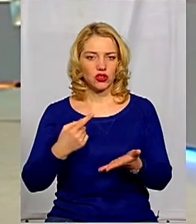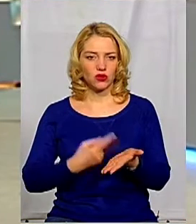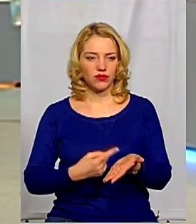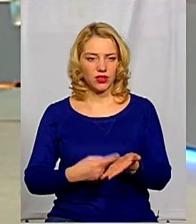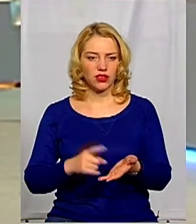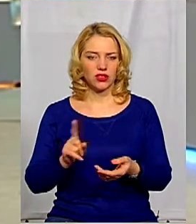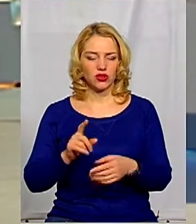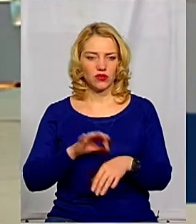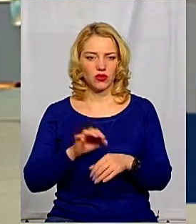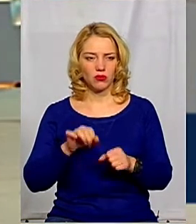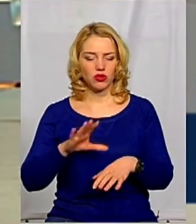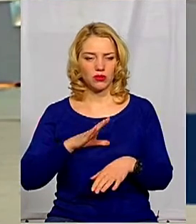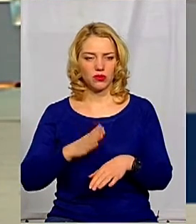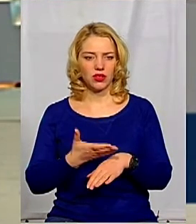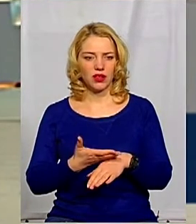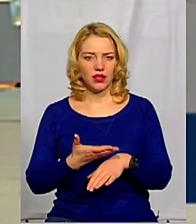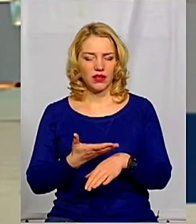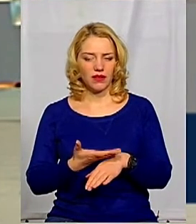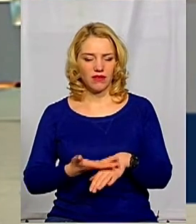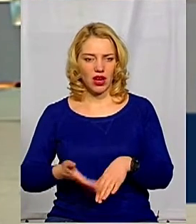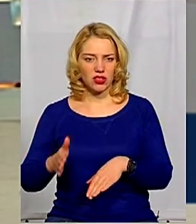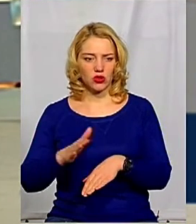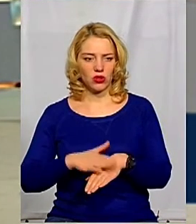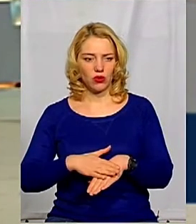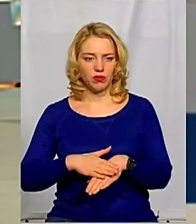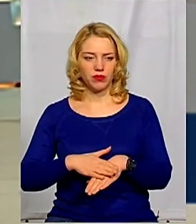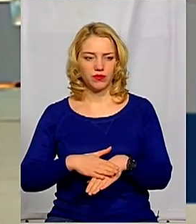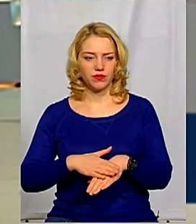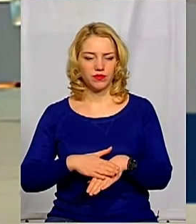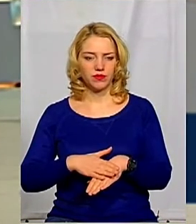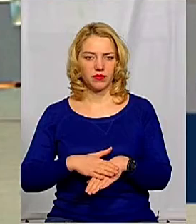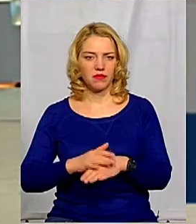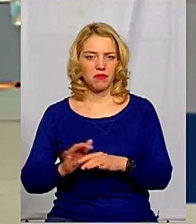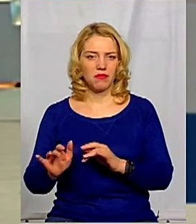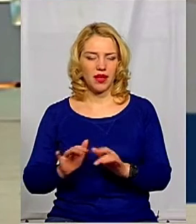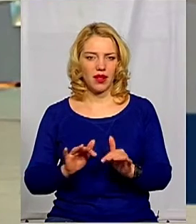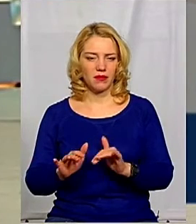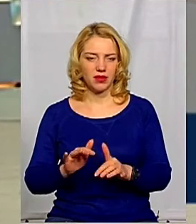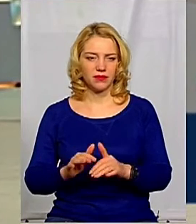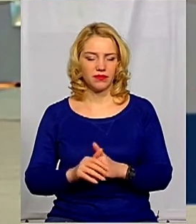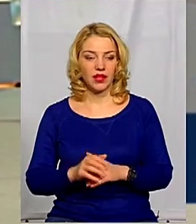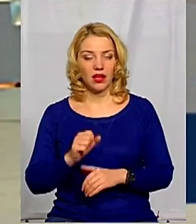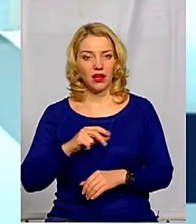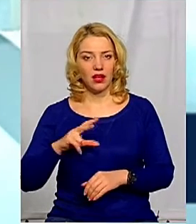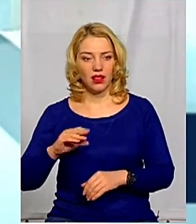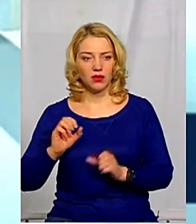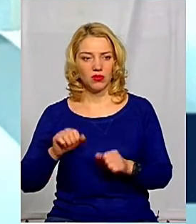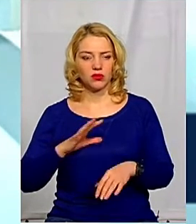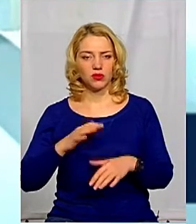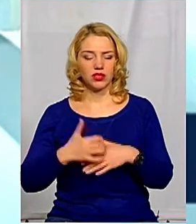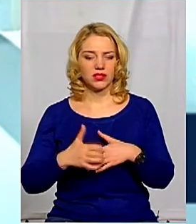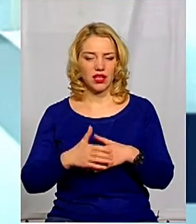доведено, що хвороба може бути і в більшості випадків важкому перебіг, може мати важкий перебіг, але може